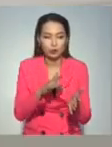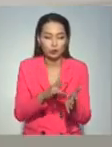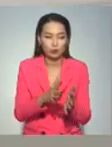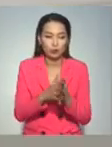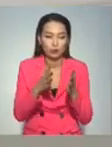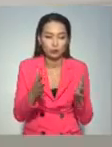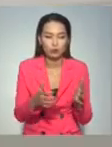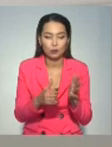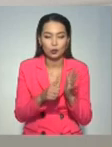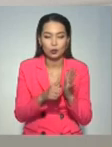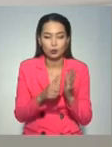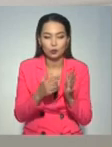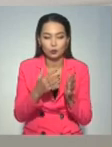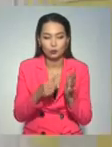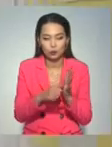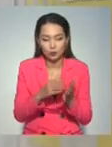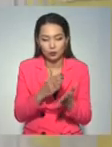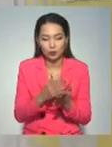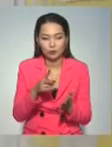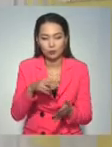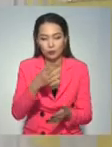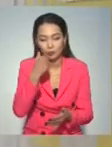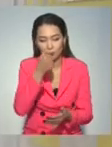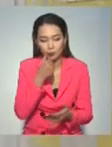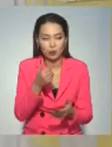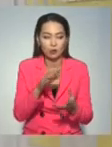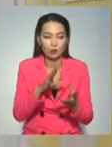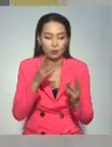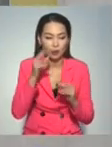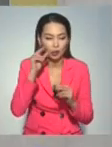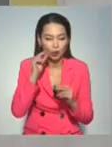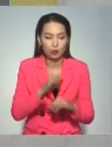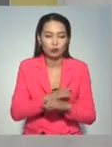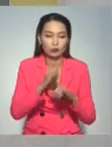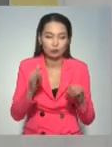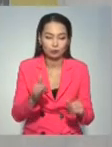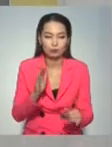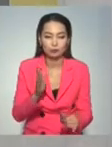превышает 600. До 2025 года их количество увеличится